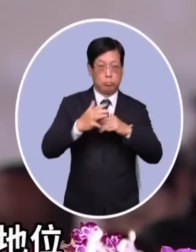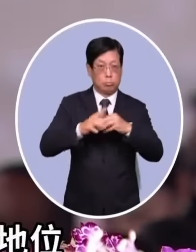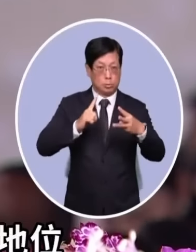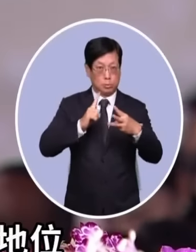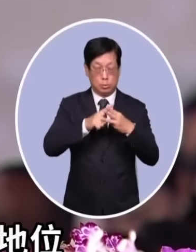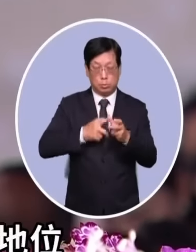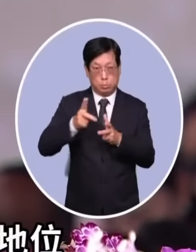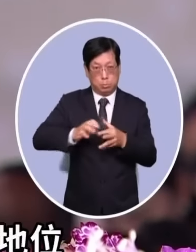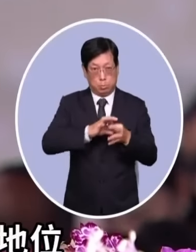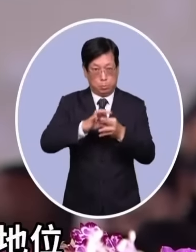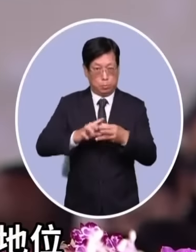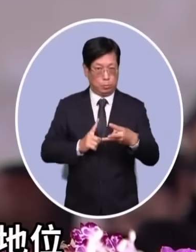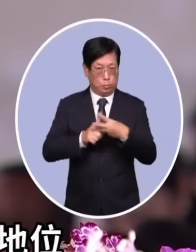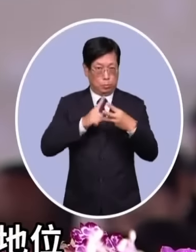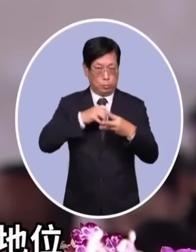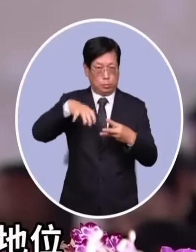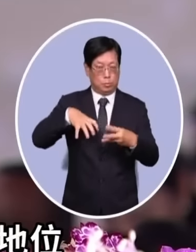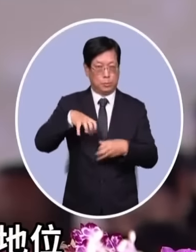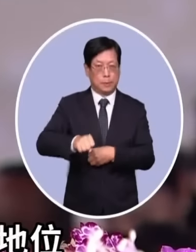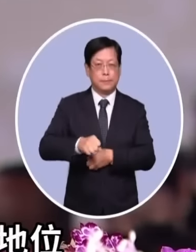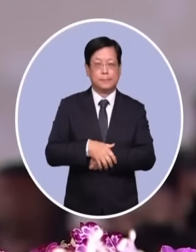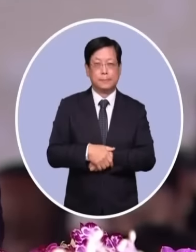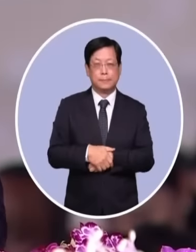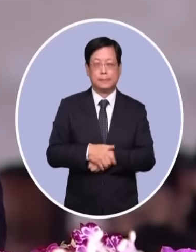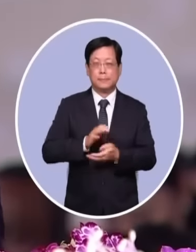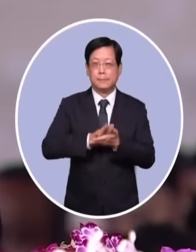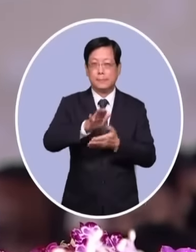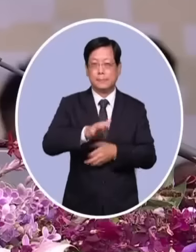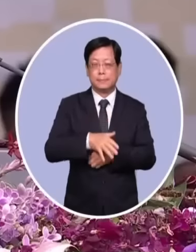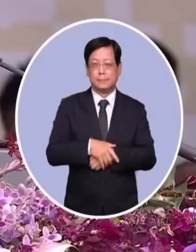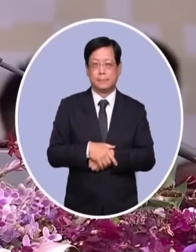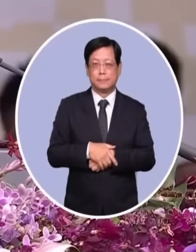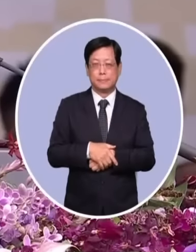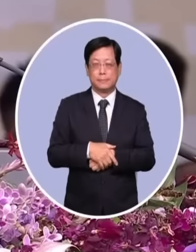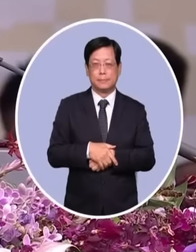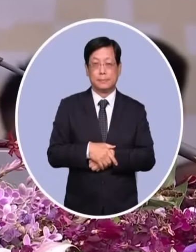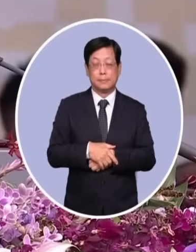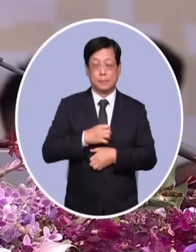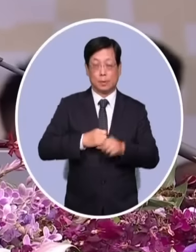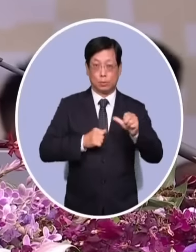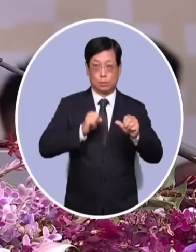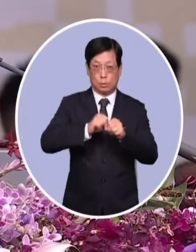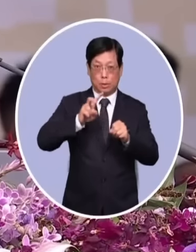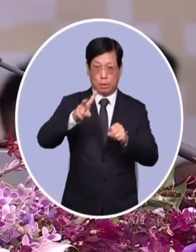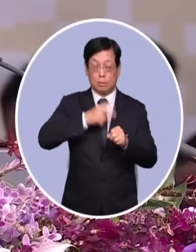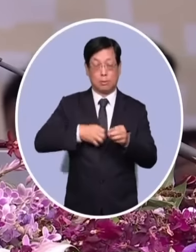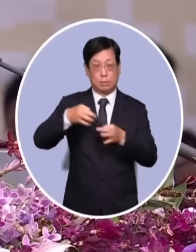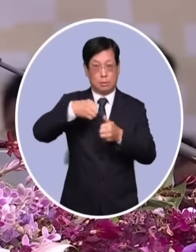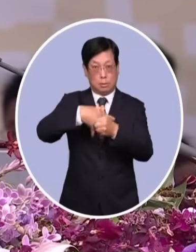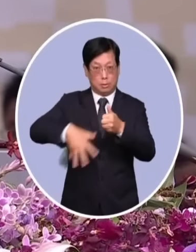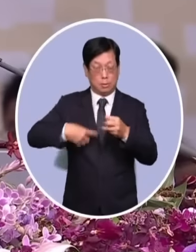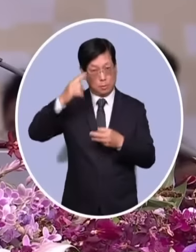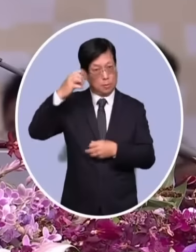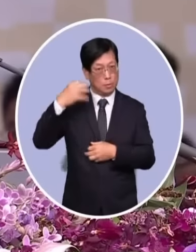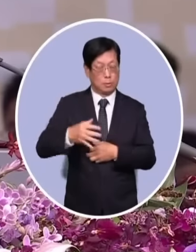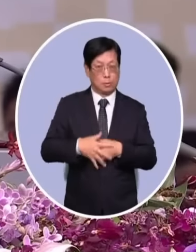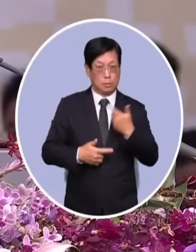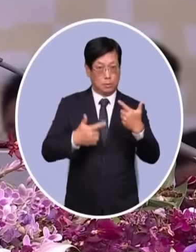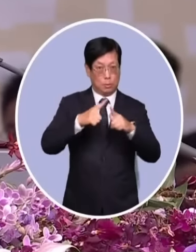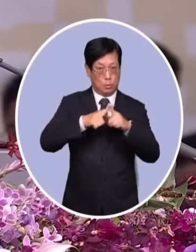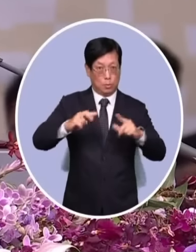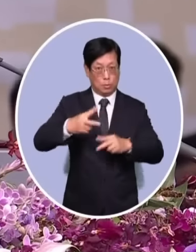供应链的关键地位。未来除了五加二产业创新、六大